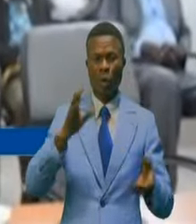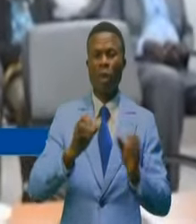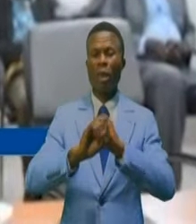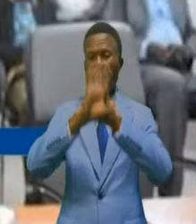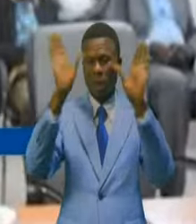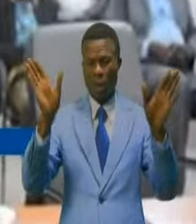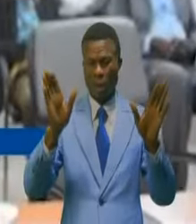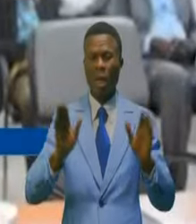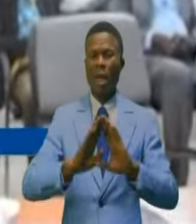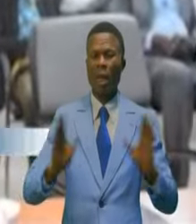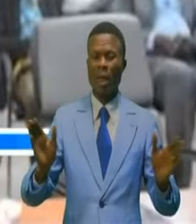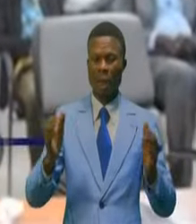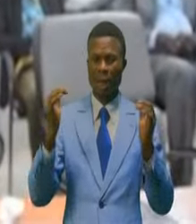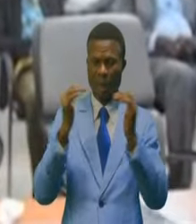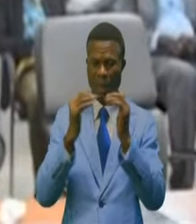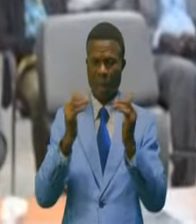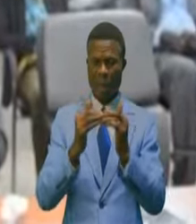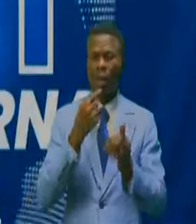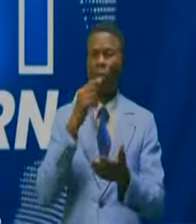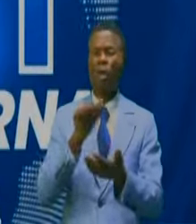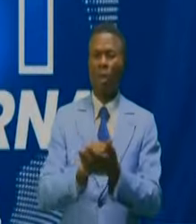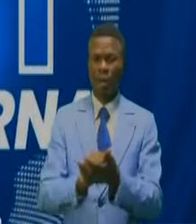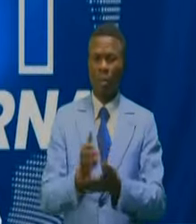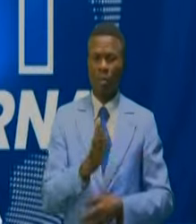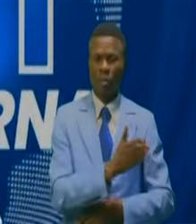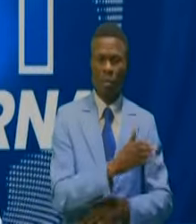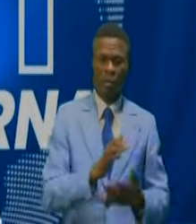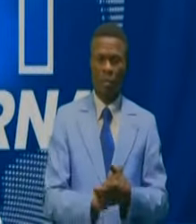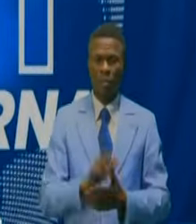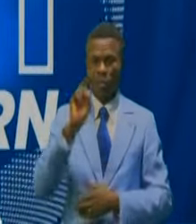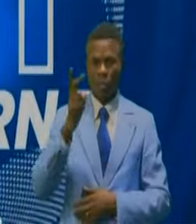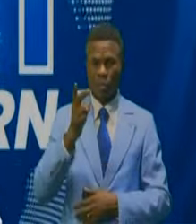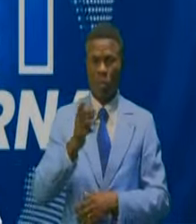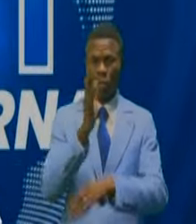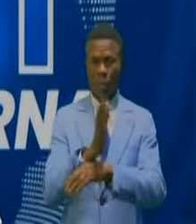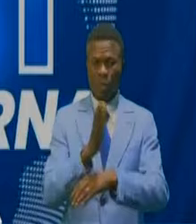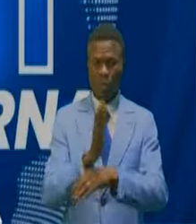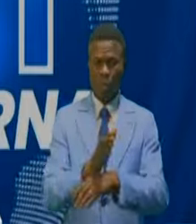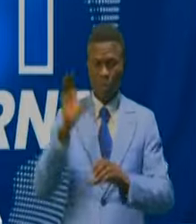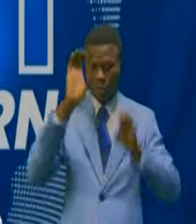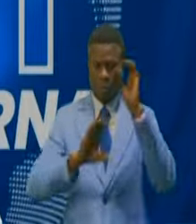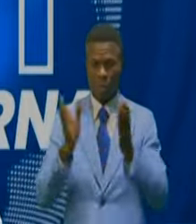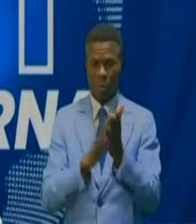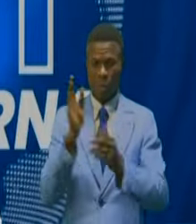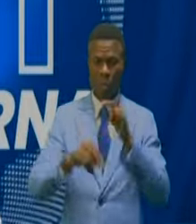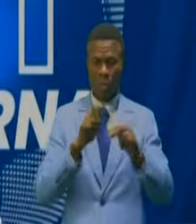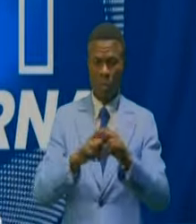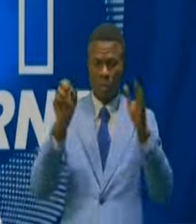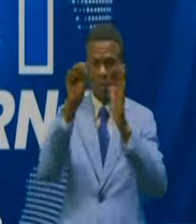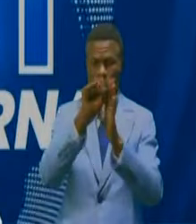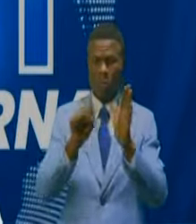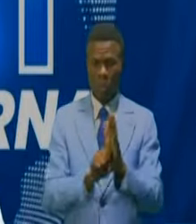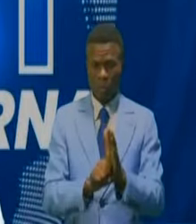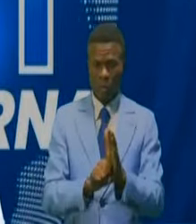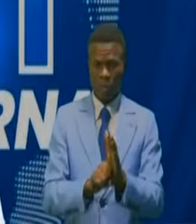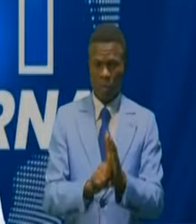transparente et équitable, a-t-il conclu. Le deuxième conseil scientifique de l'Institut national des statistiques a